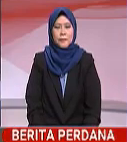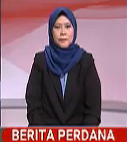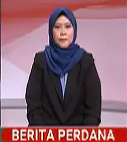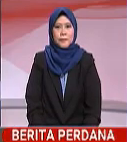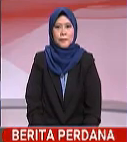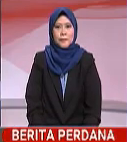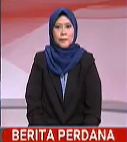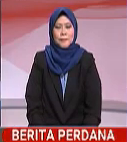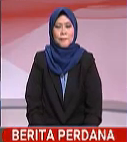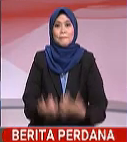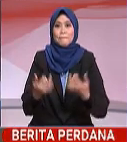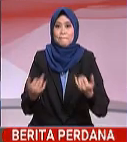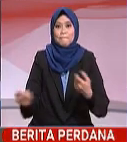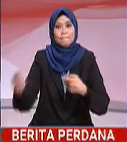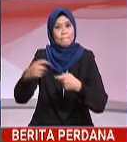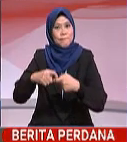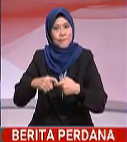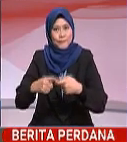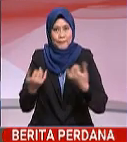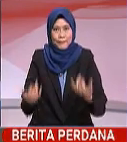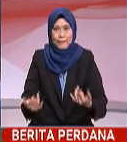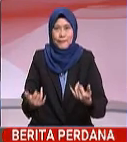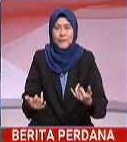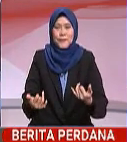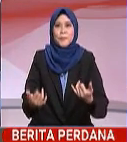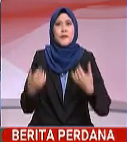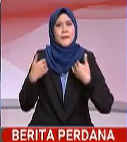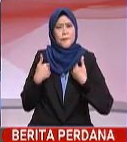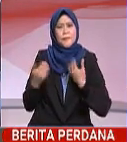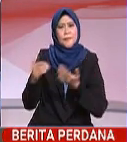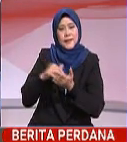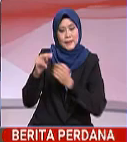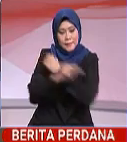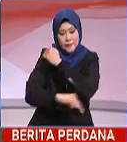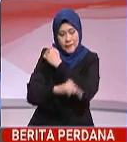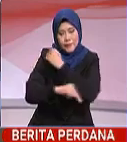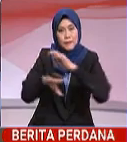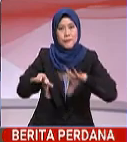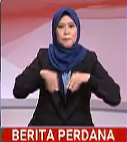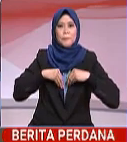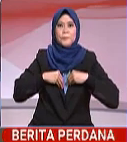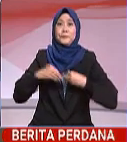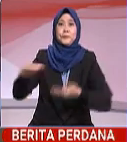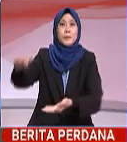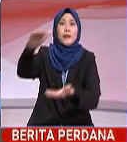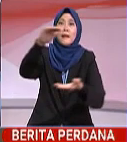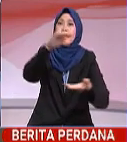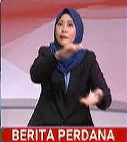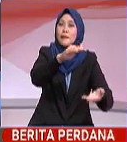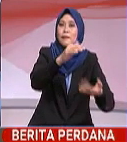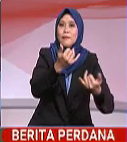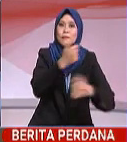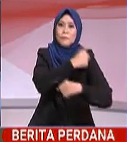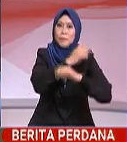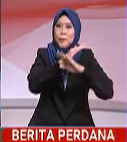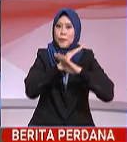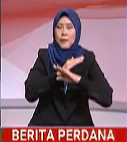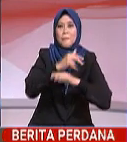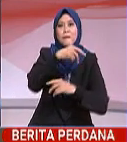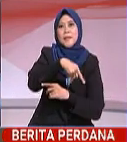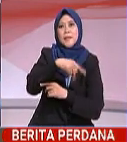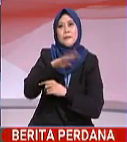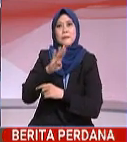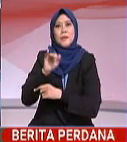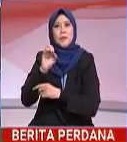Dan dalam perkembangan berkaitan, hari ini beberapa lagi negeri menerima bekalan vaksin COVID-19